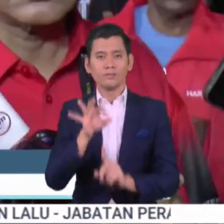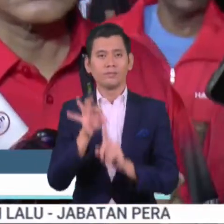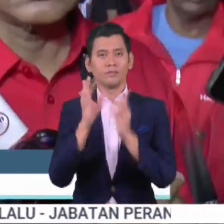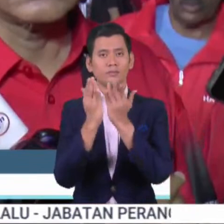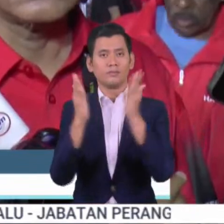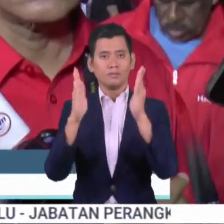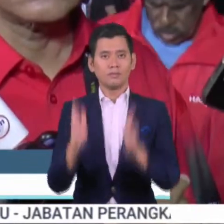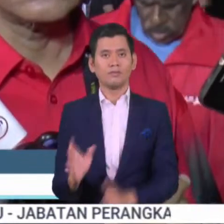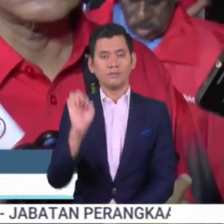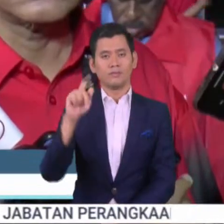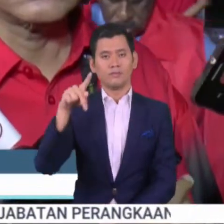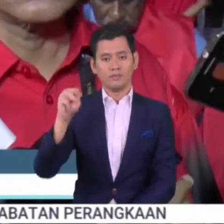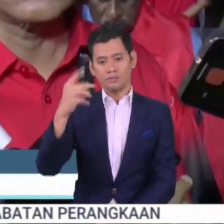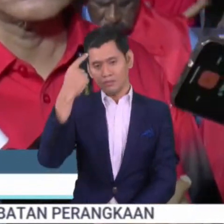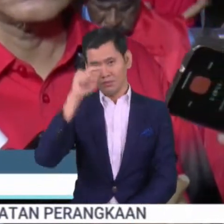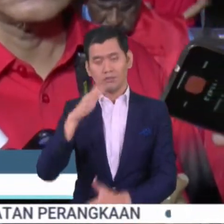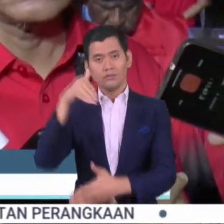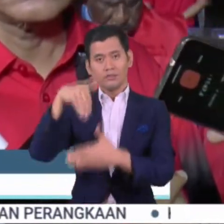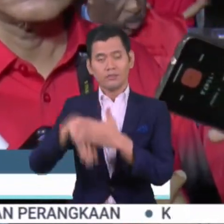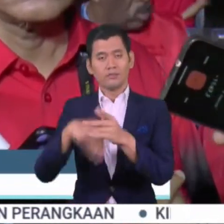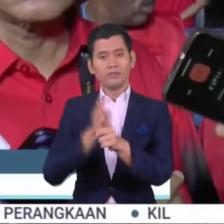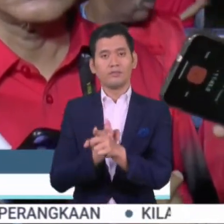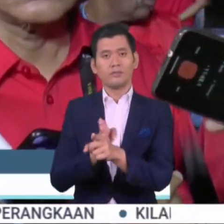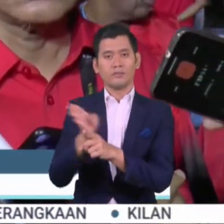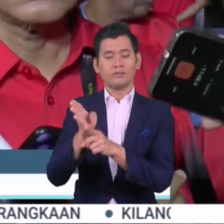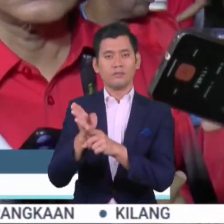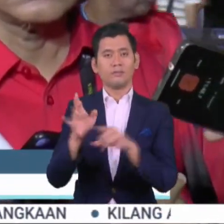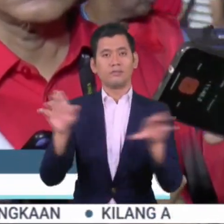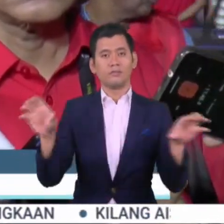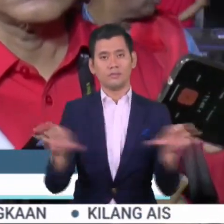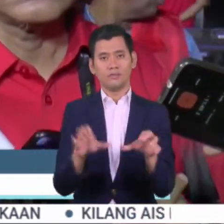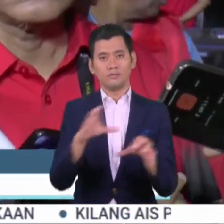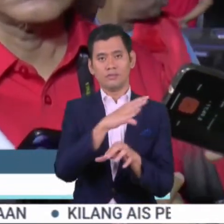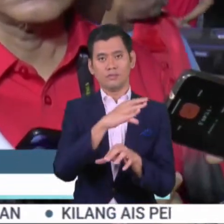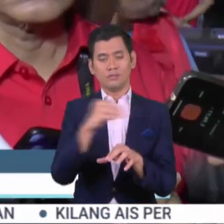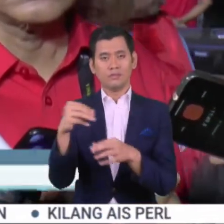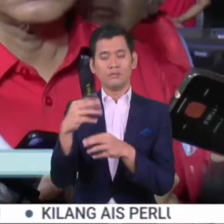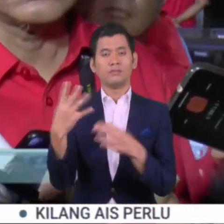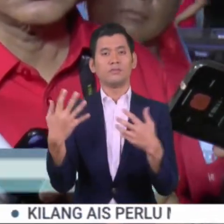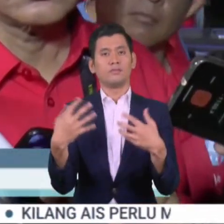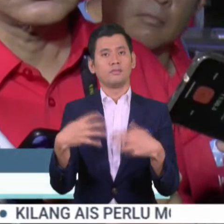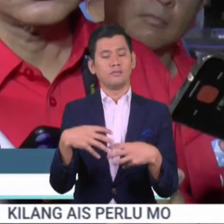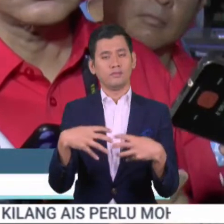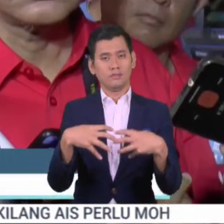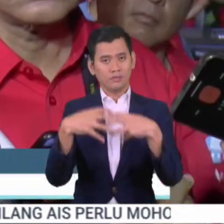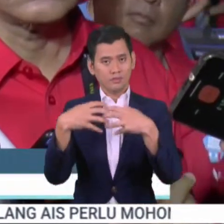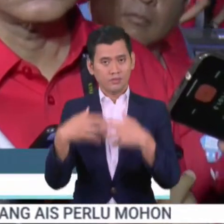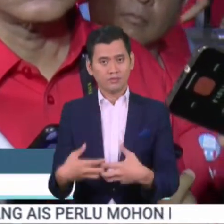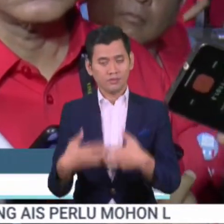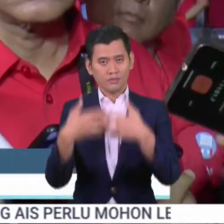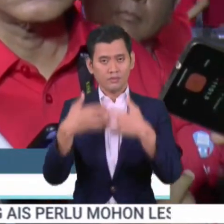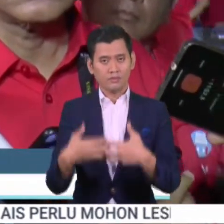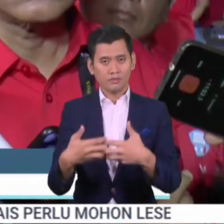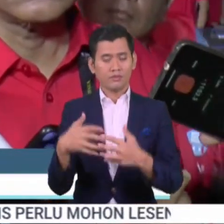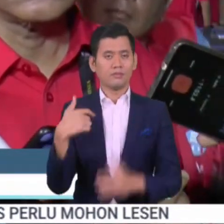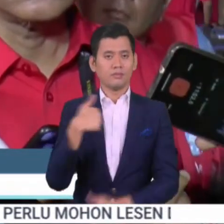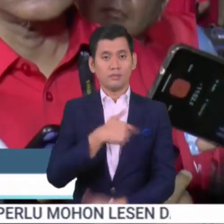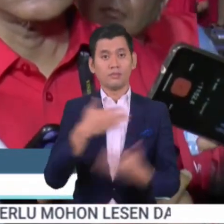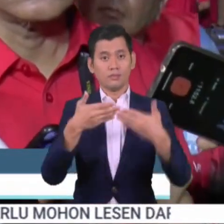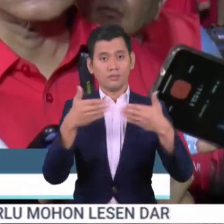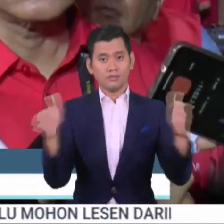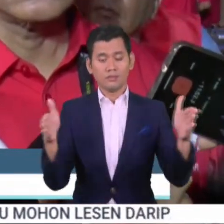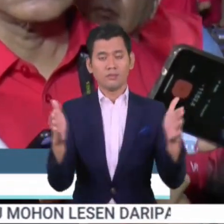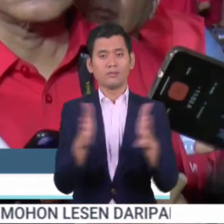untuk melibatkan diri dalam sektor pembuatan dan perkilangan. Bawa masuk petilang dan syarikat dalam program ini dan kita